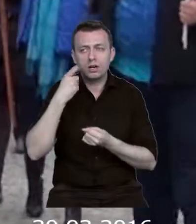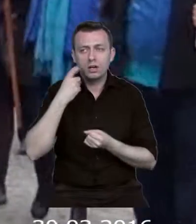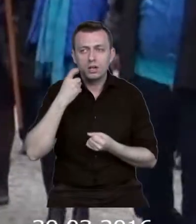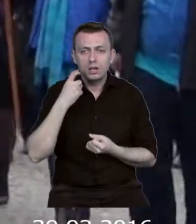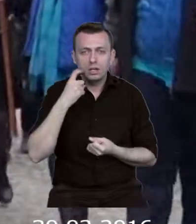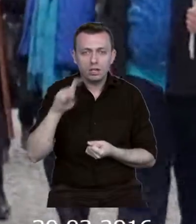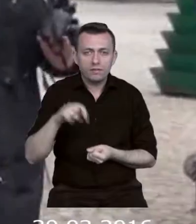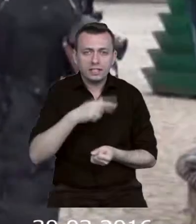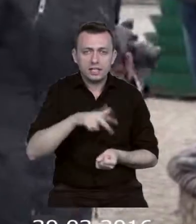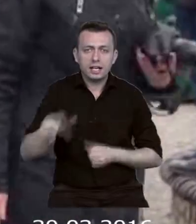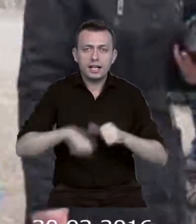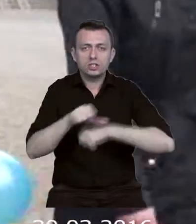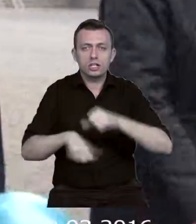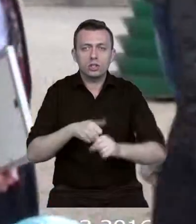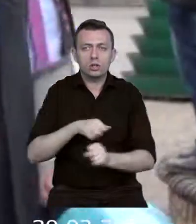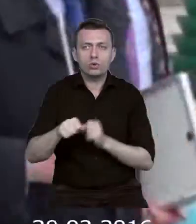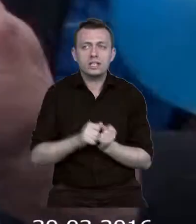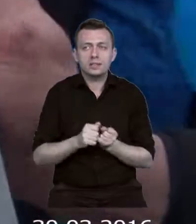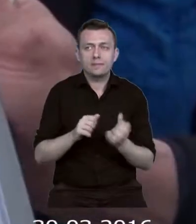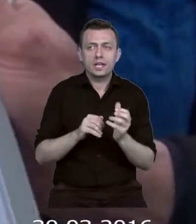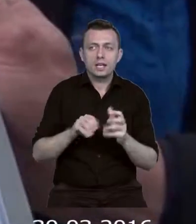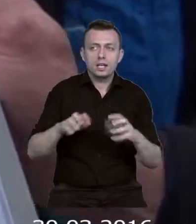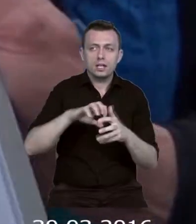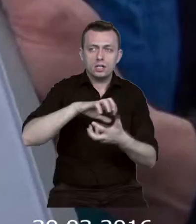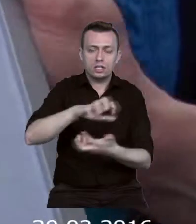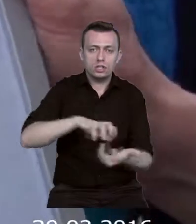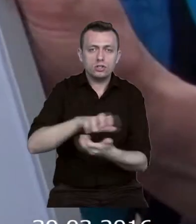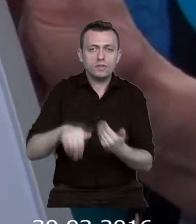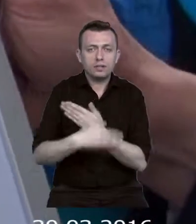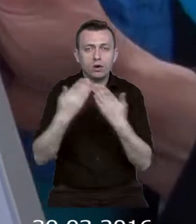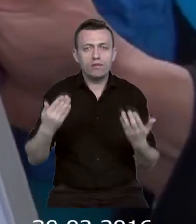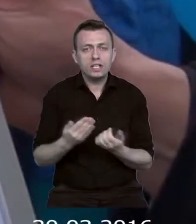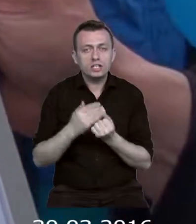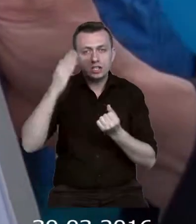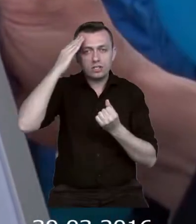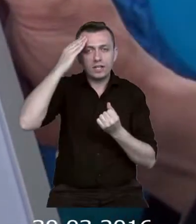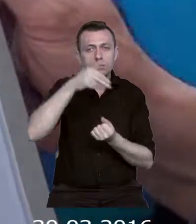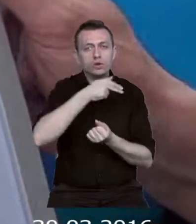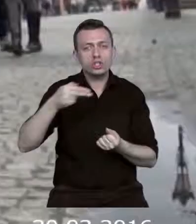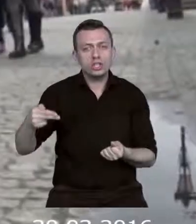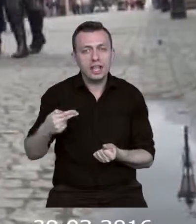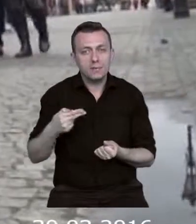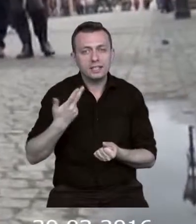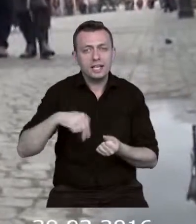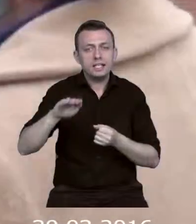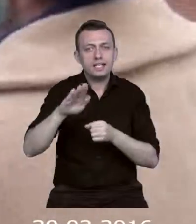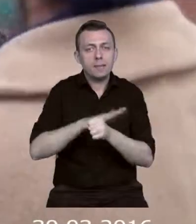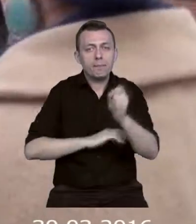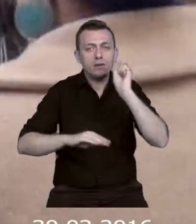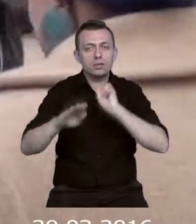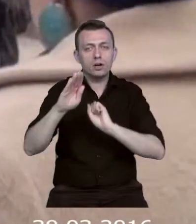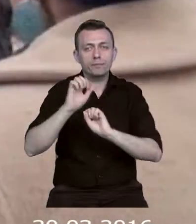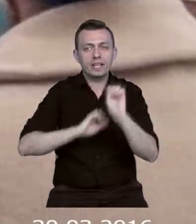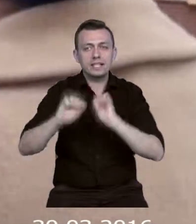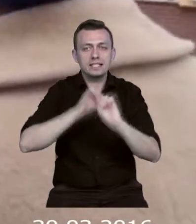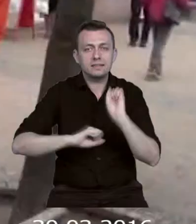2 kwietnia każdego roku obchodzony jest Światowy Dzień Świadomości Autyzmu. Zgromadzenie Ogólne ONZ w 2008 roku